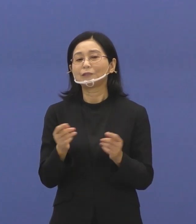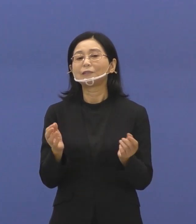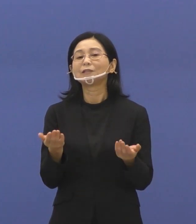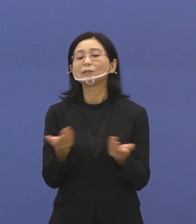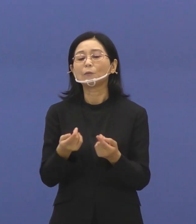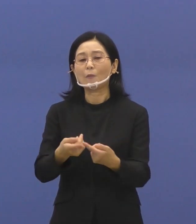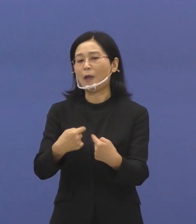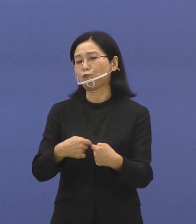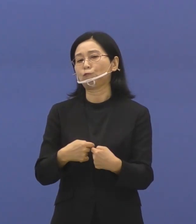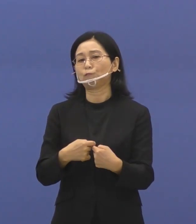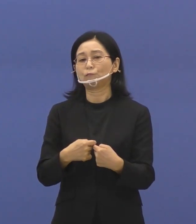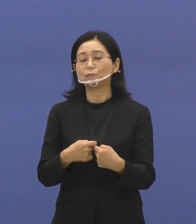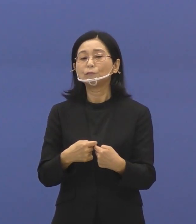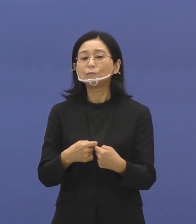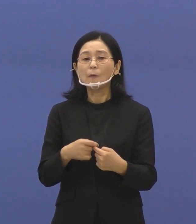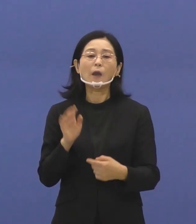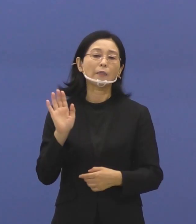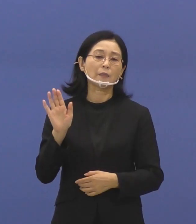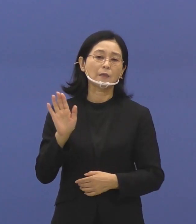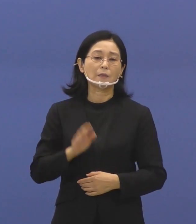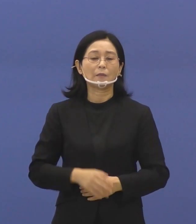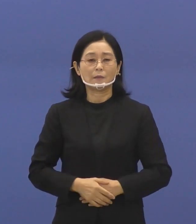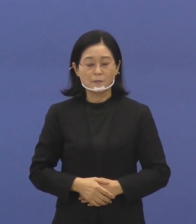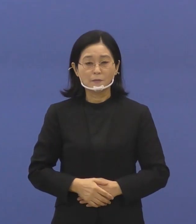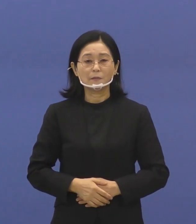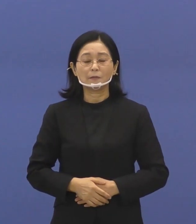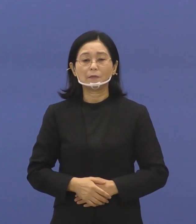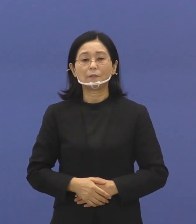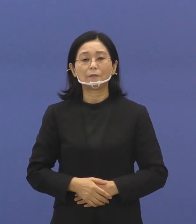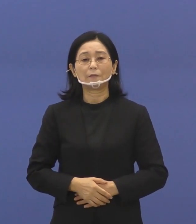入ったりということがありまして、